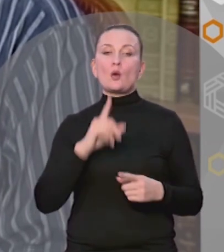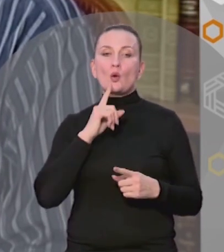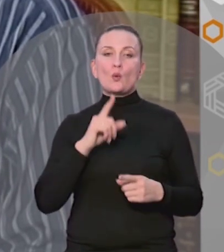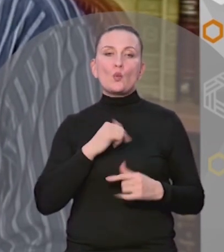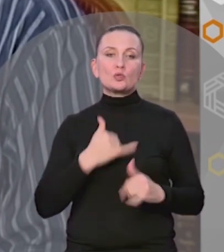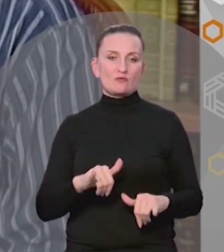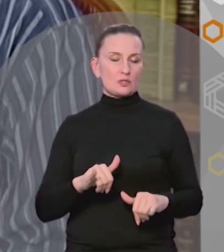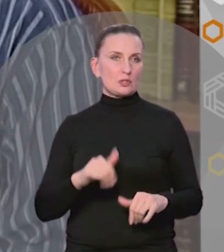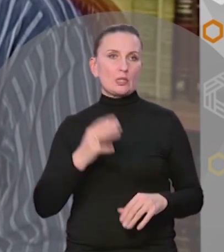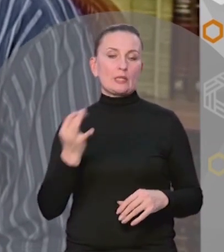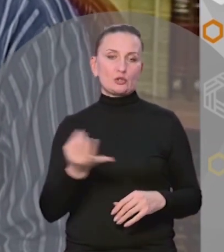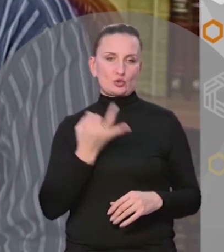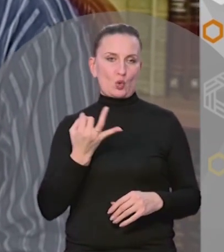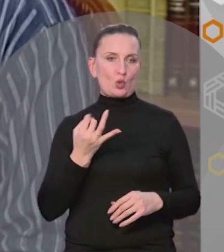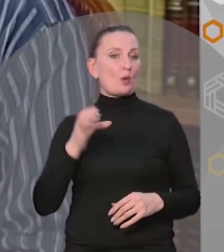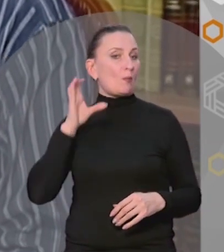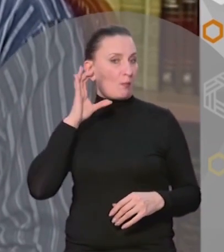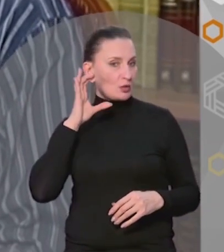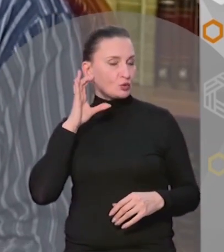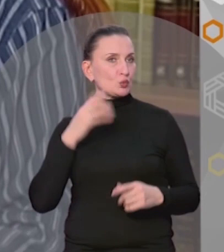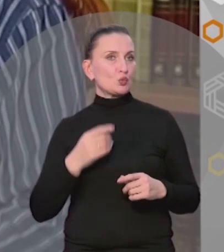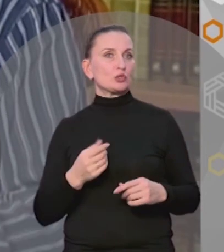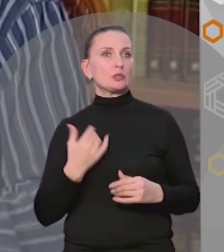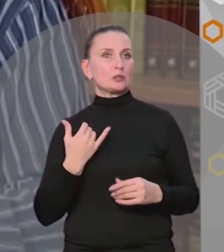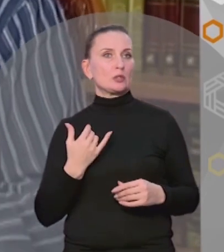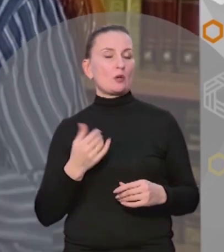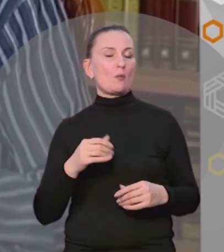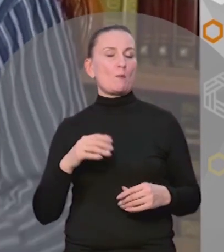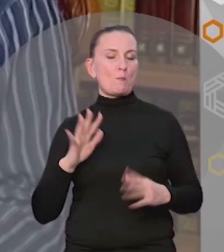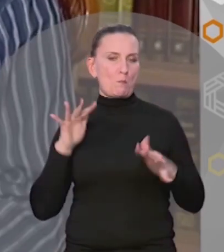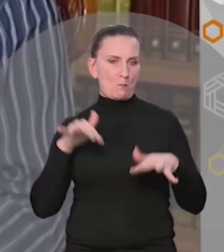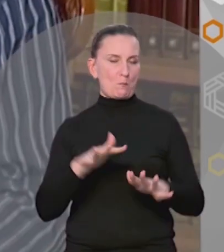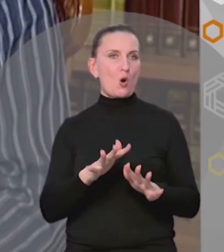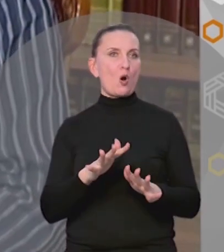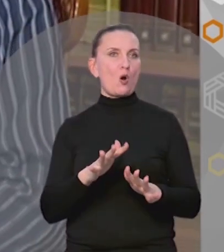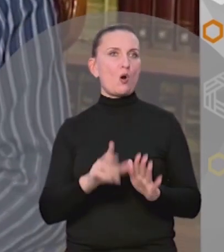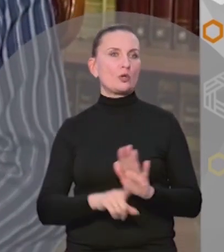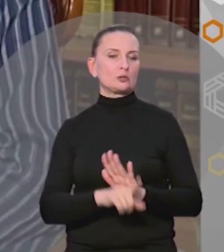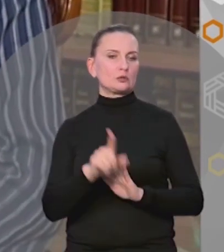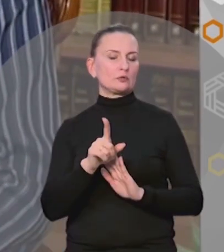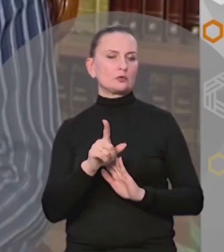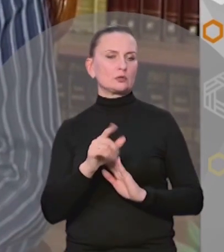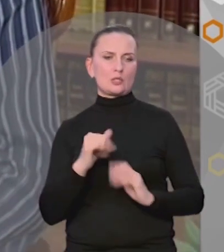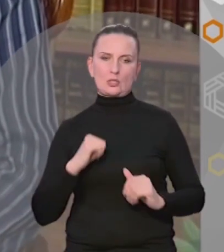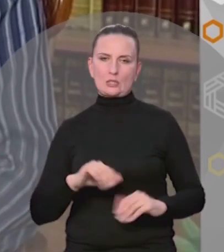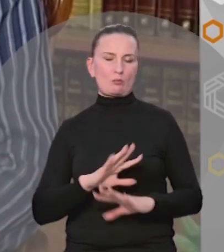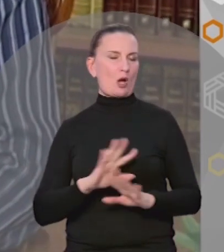Прелюбопытнейшая, скажу вам, история. Послушайте ее. Море становилось